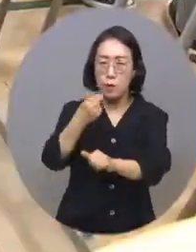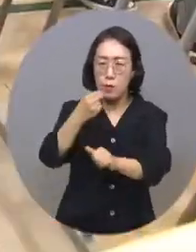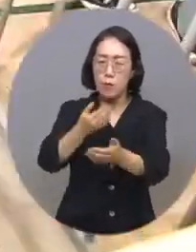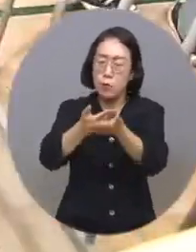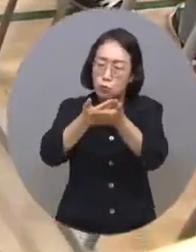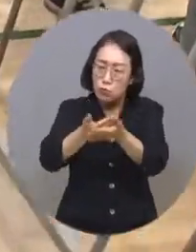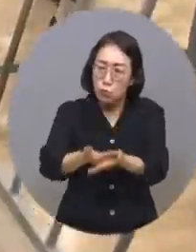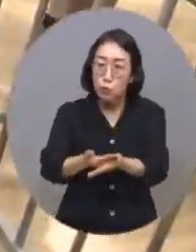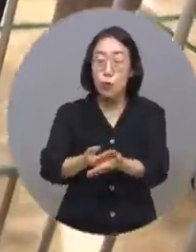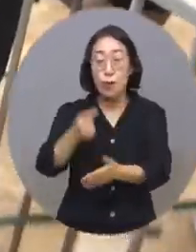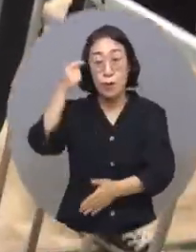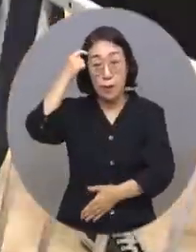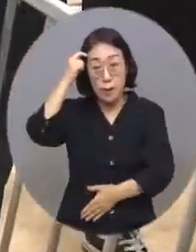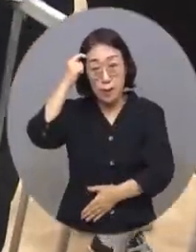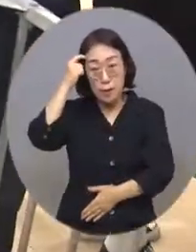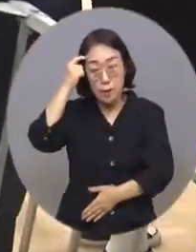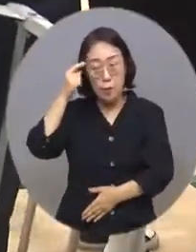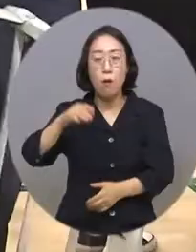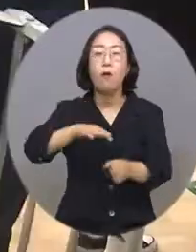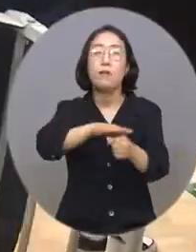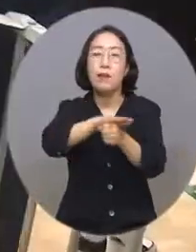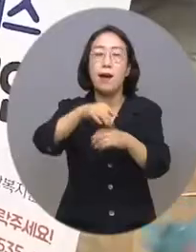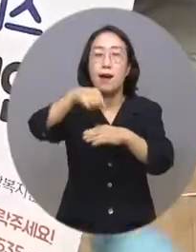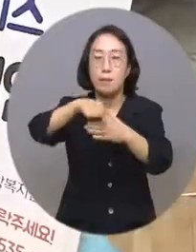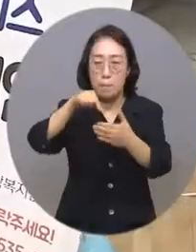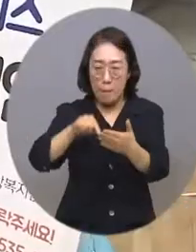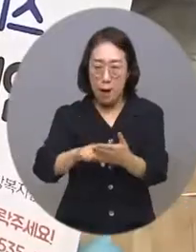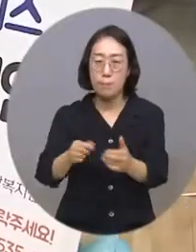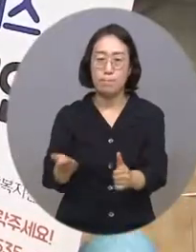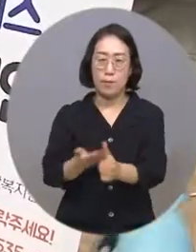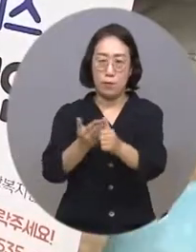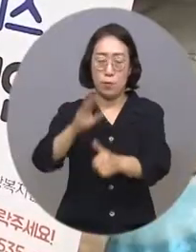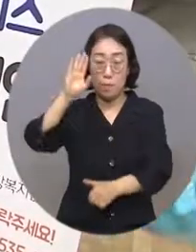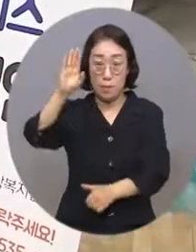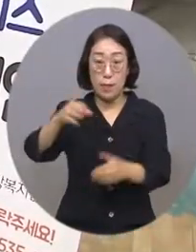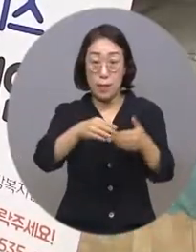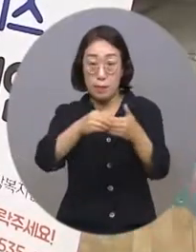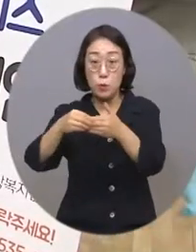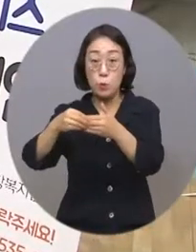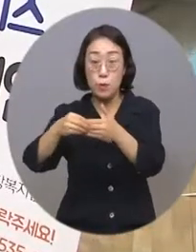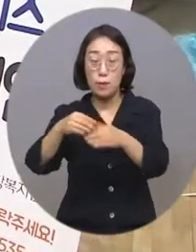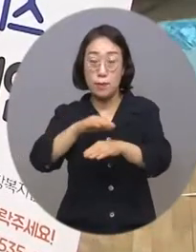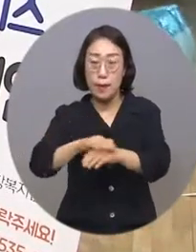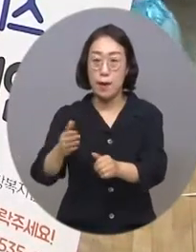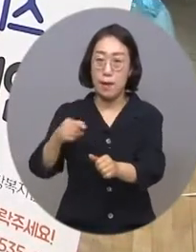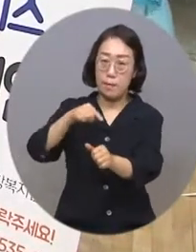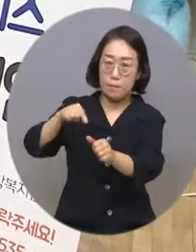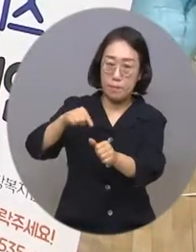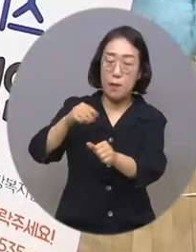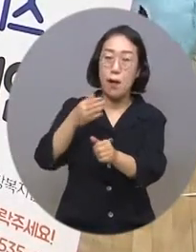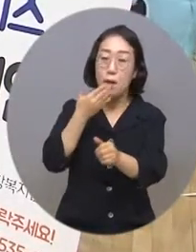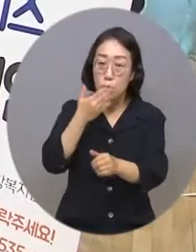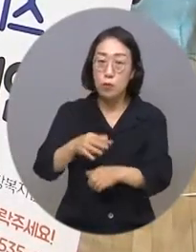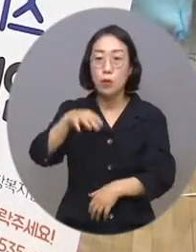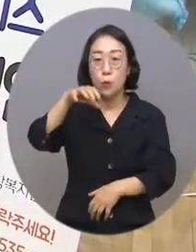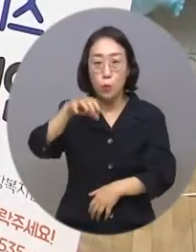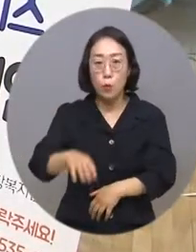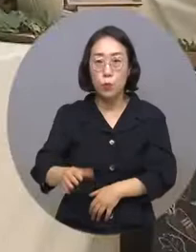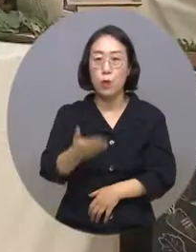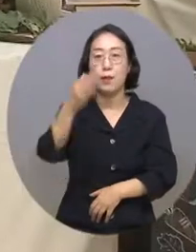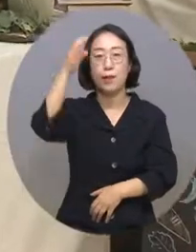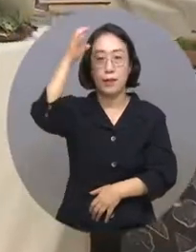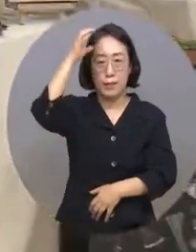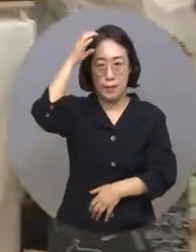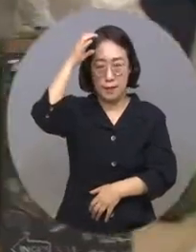농촌에 대한 애향심을 갖게 하고 밀 지도자로 성장할 수 있는 계기가 마련되기를 기대하고 있습니다